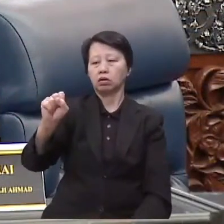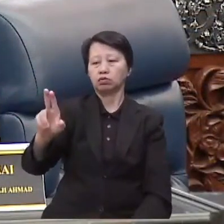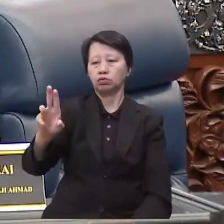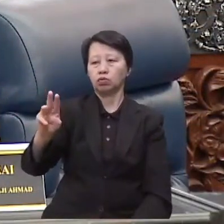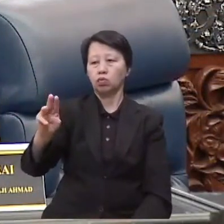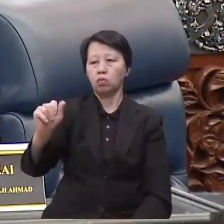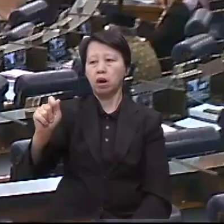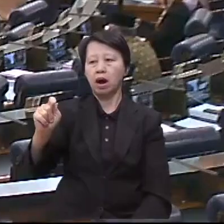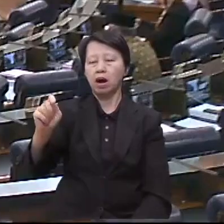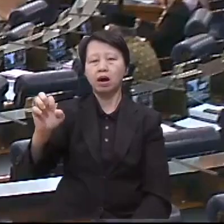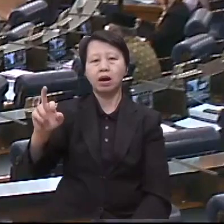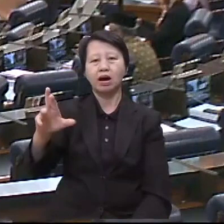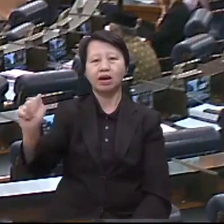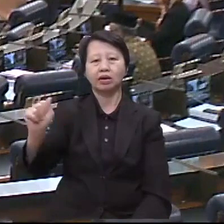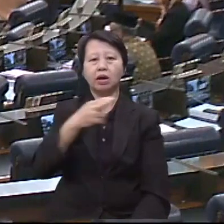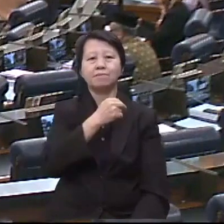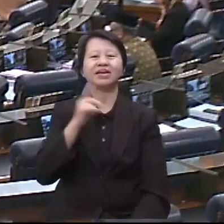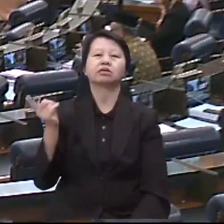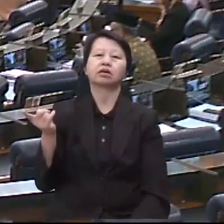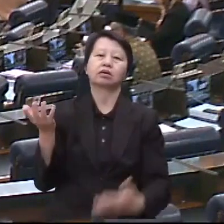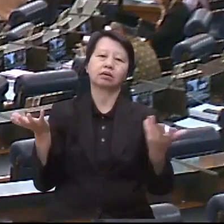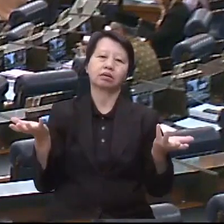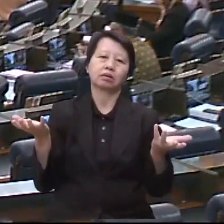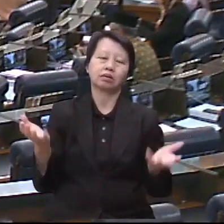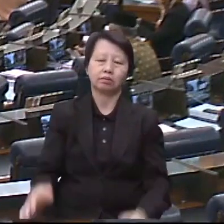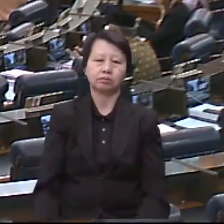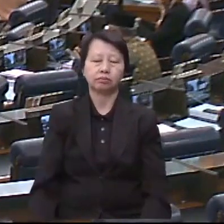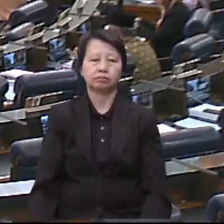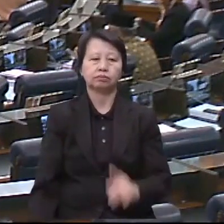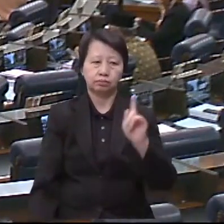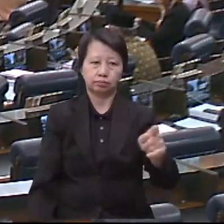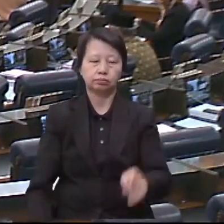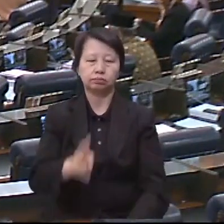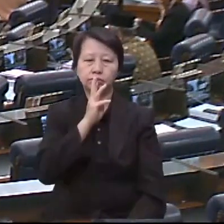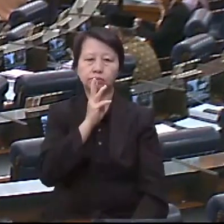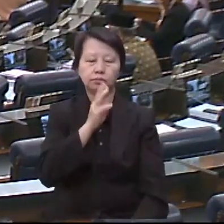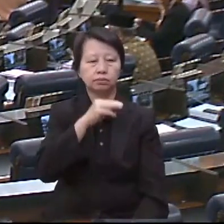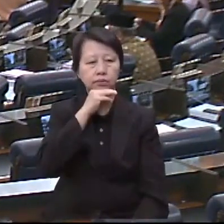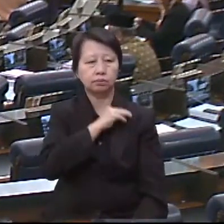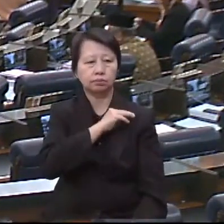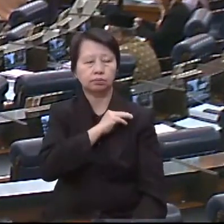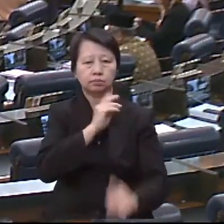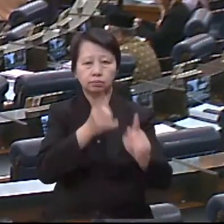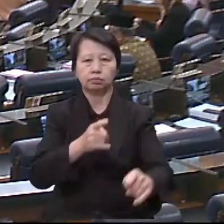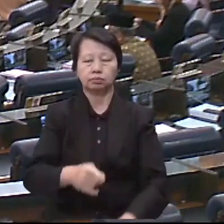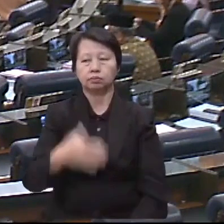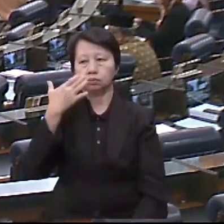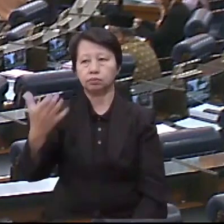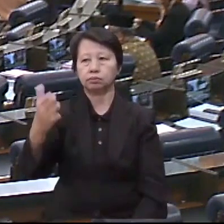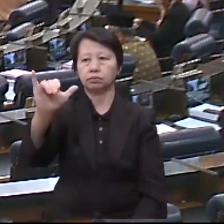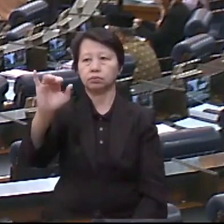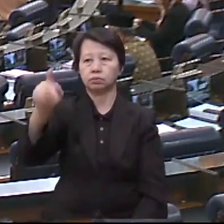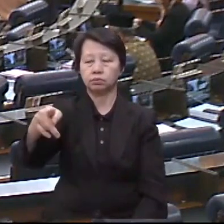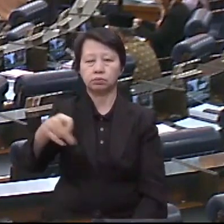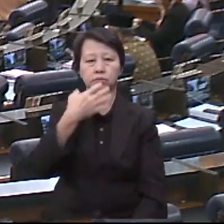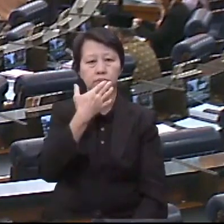Timan speaker yang berhormat menteri Terima kasih Tuan yang ditua dan terima kasih yang berhormat